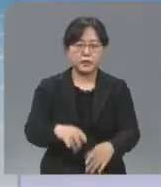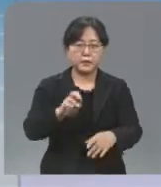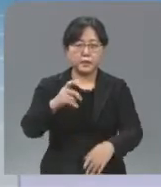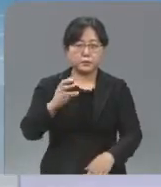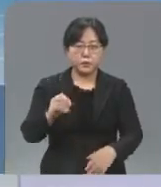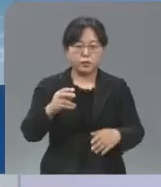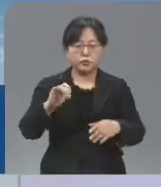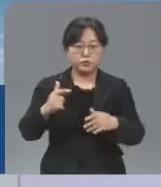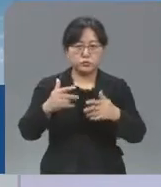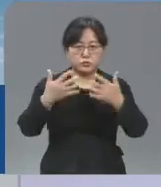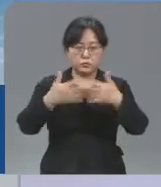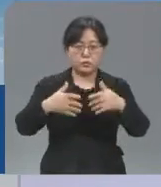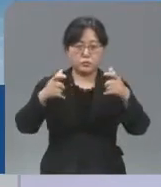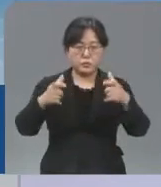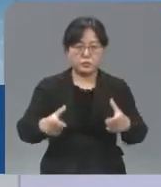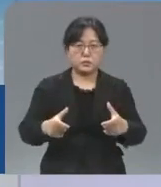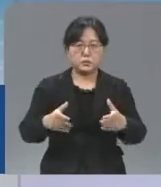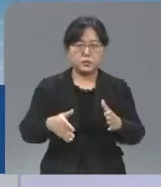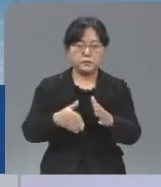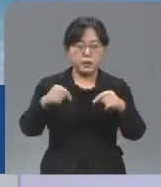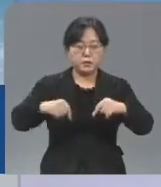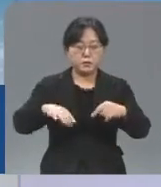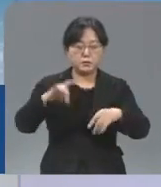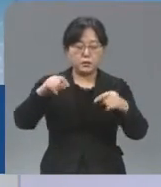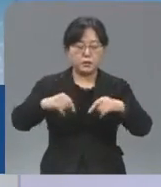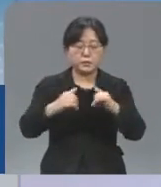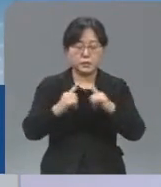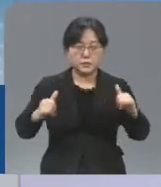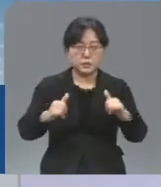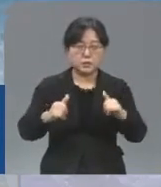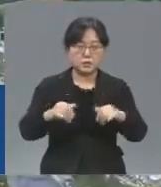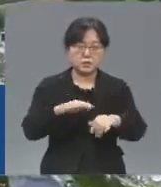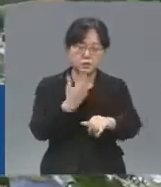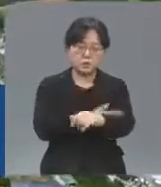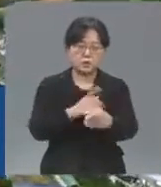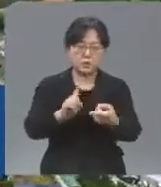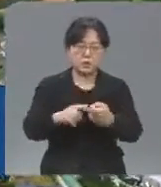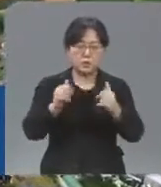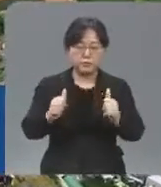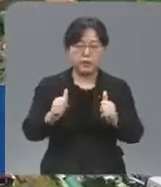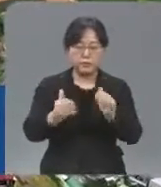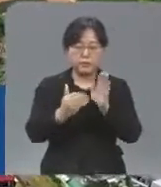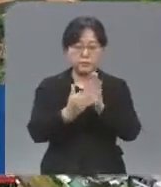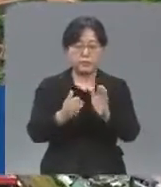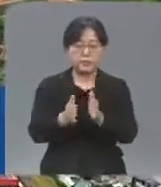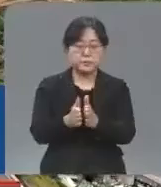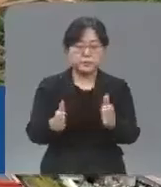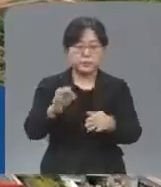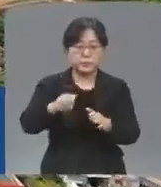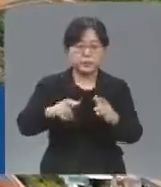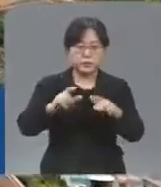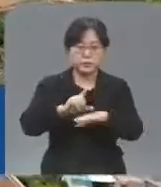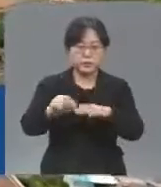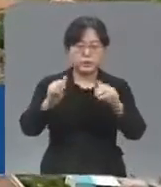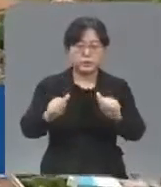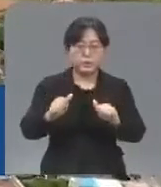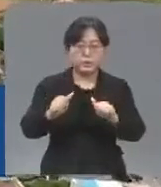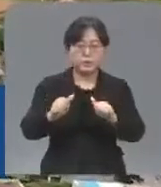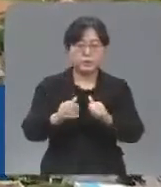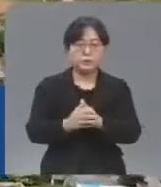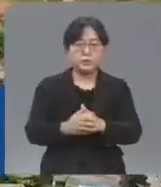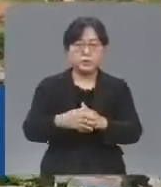평동 준공업 지역 도시개발사업 우선 협상 대상자 취소에 대해서 법원이 제동을 걸었습니다. 광주지법 행정